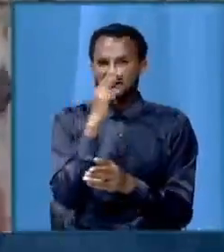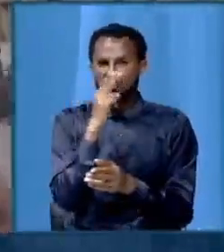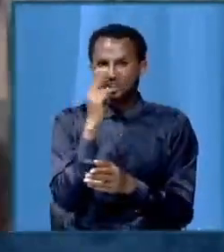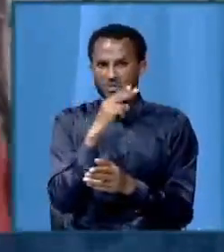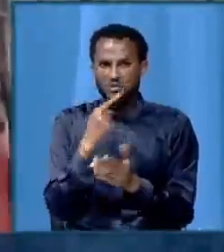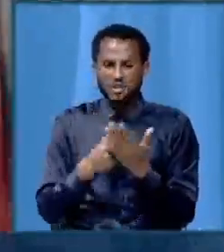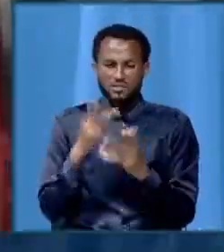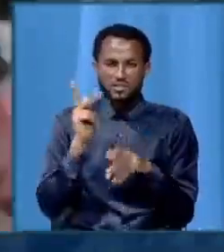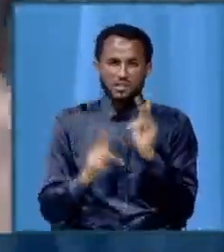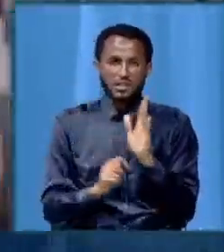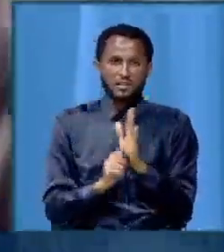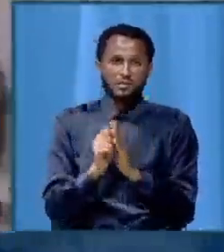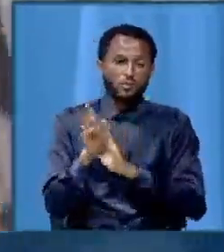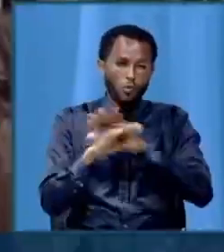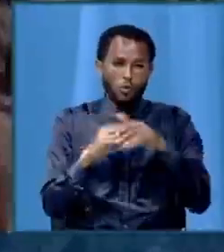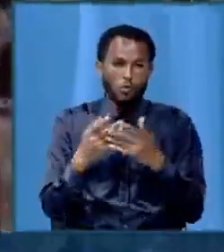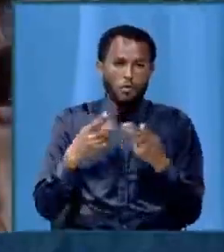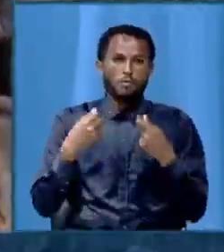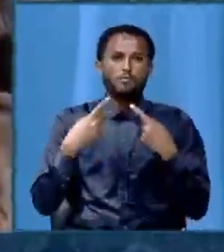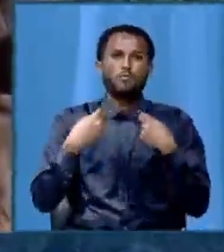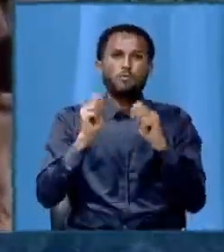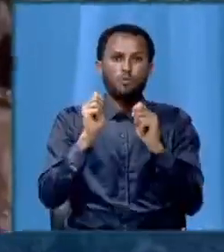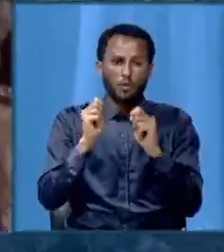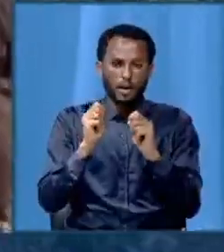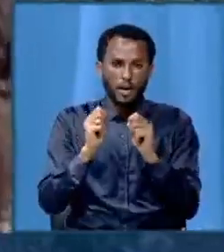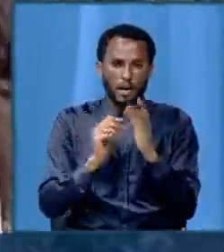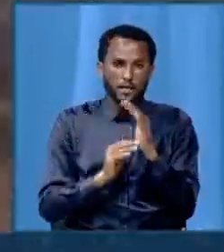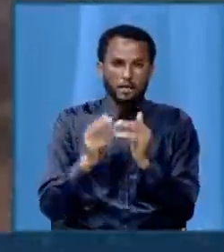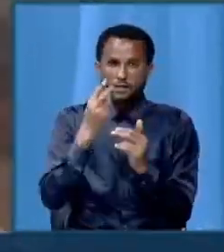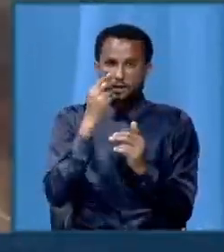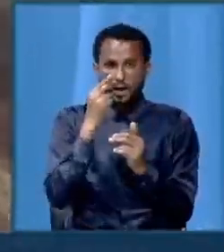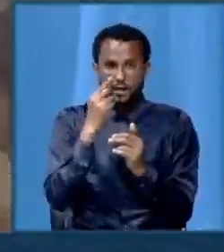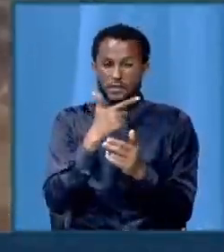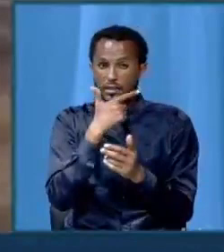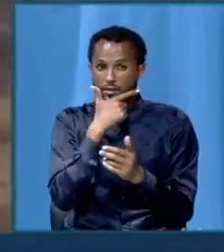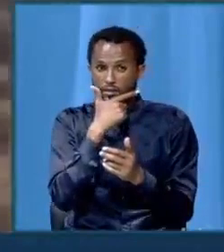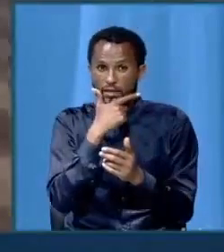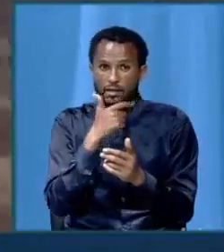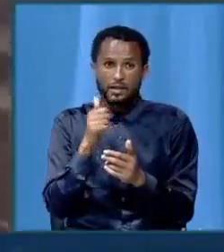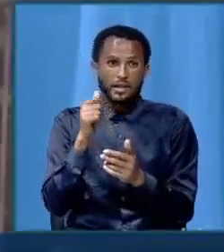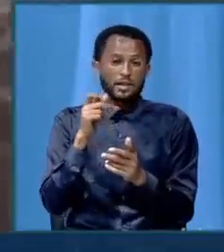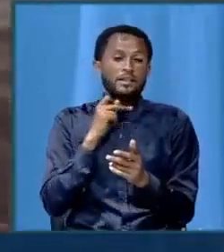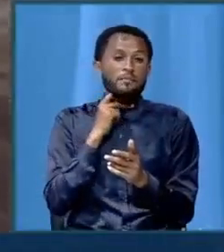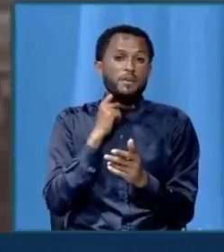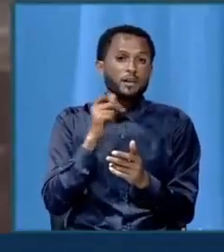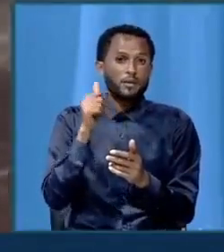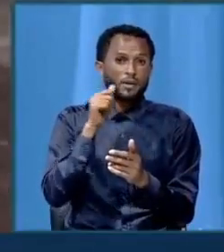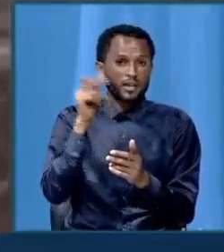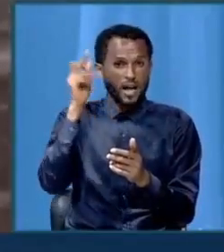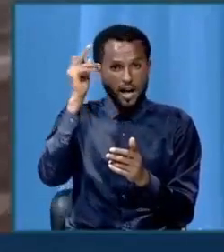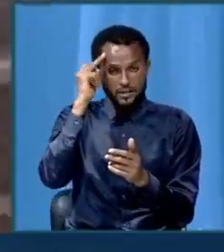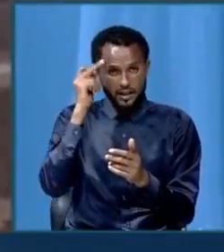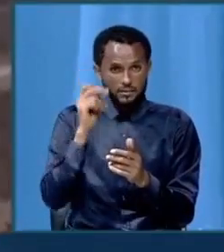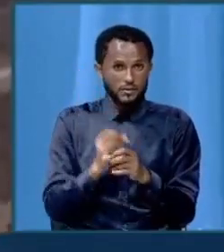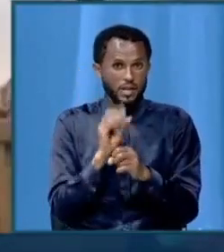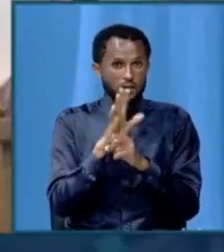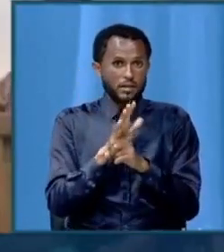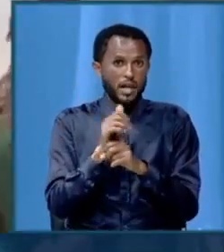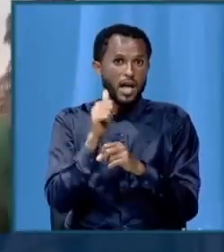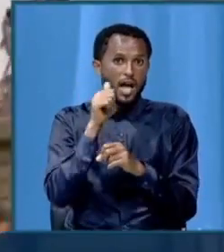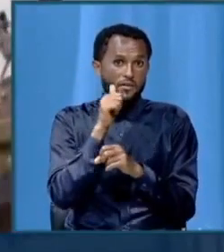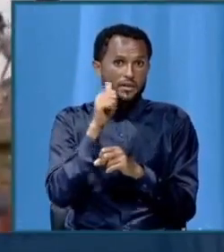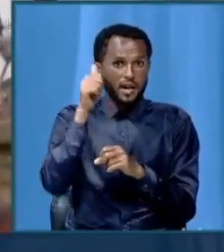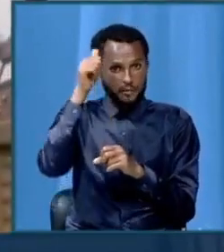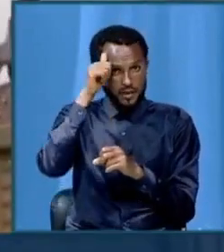ትግራይ ንምፅናት ዘካይዶም ኩሎም ዓይነታት ፈተነ ይብርዑን ምህላዎም ኣብ ቅድሚ ዓይኒ ይዕዘብ ዘሎ ፋሽሽ ደመቀ መኮነን ሓሰን ምስሊ ኣኺኡ ፋሽሽት ኣብዪ ኣሕመድ